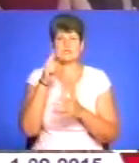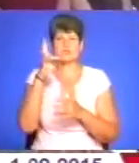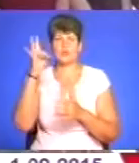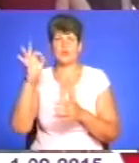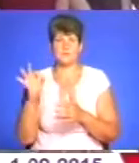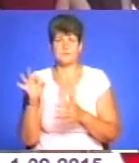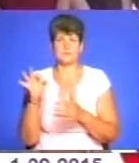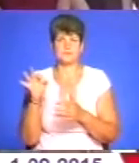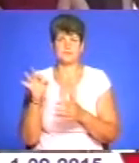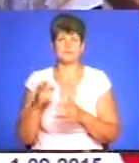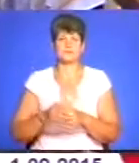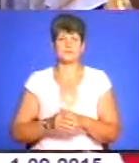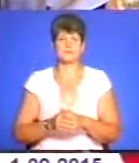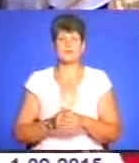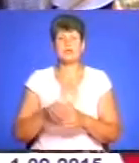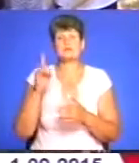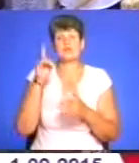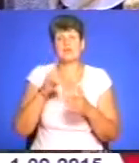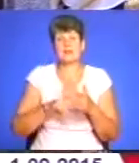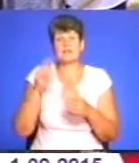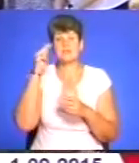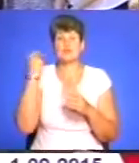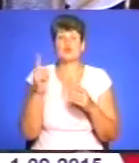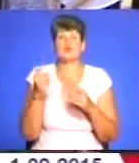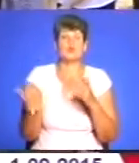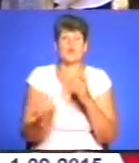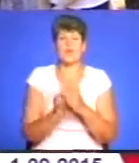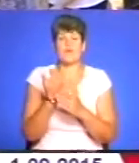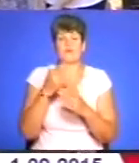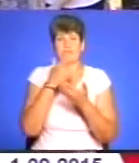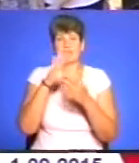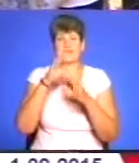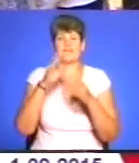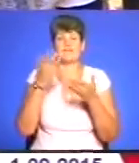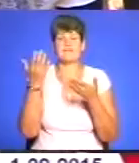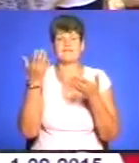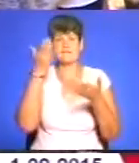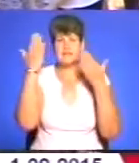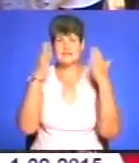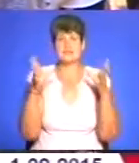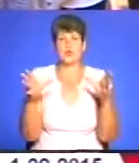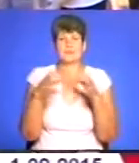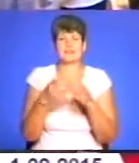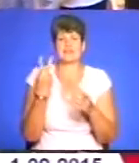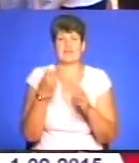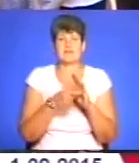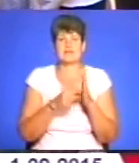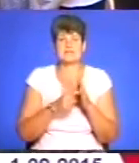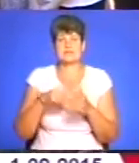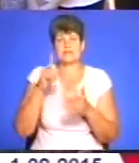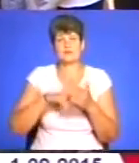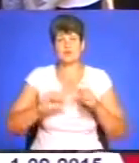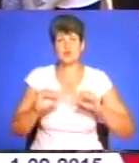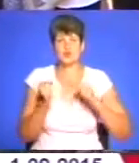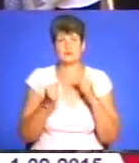незалежного оцінювання. Сподіваюся, навчитися чогось нового все ж таки весело. Нас об'єднали два класи. Надіємося, що ми здружимося за цей рік, чогось